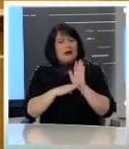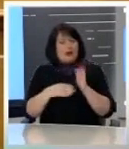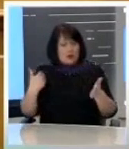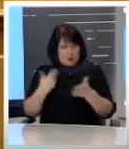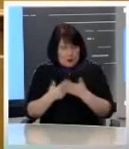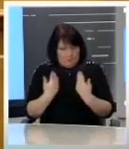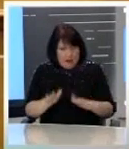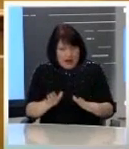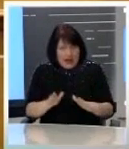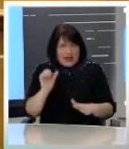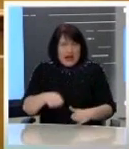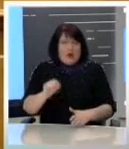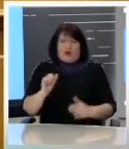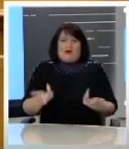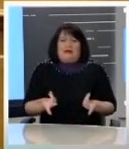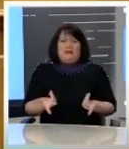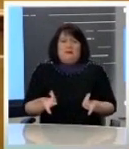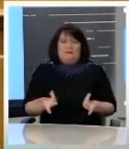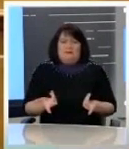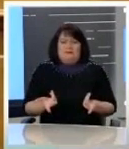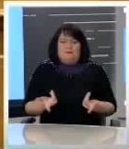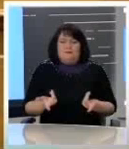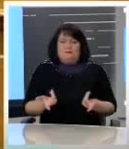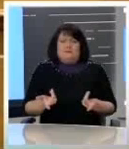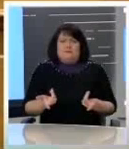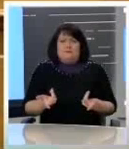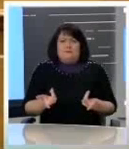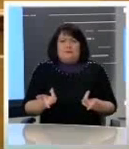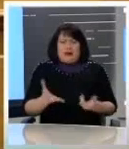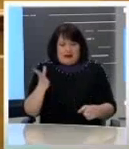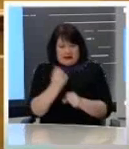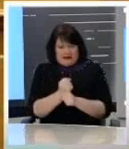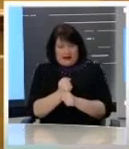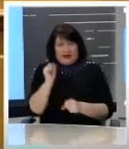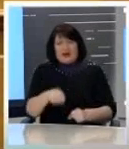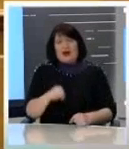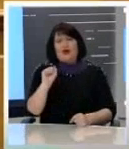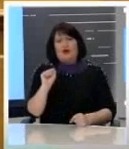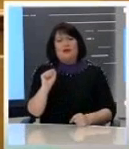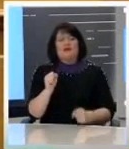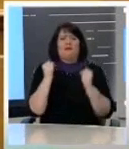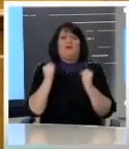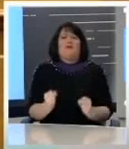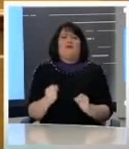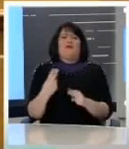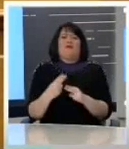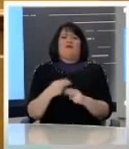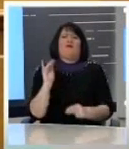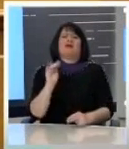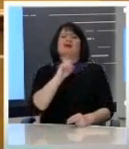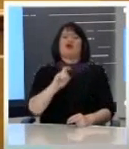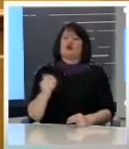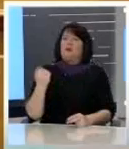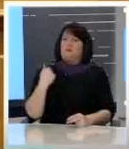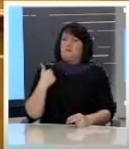ολοκληρώνεται ή δεν ολοκληρώνεται, βγαίνει ή δεν βγήκε? Αυτό είναι θεμελιακό ερώτημα. Μπορείτε να έρθετε να μας πείτε